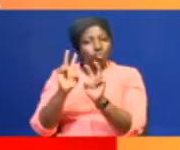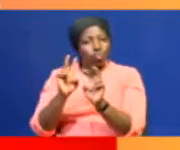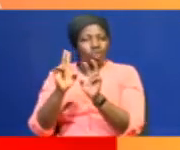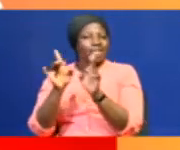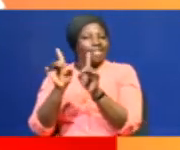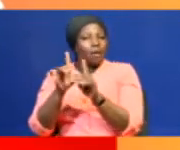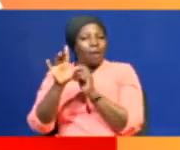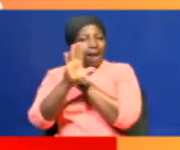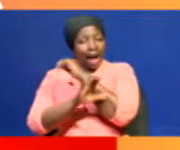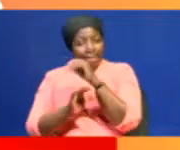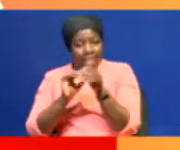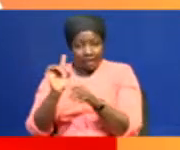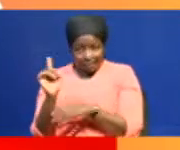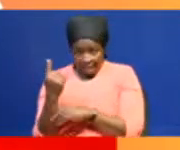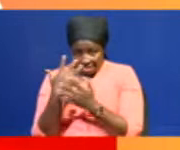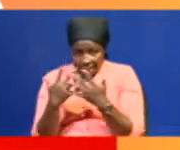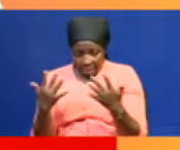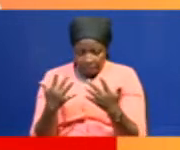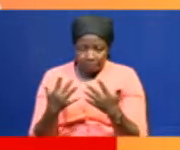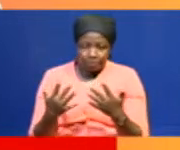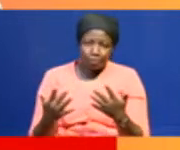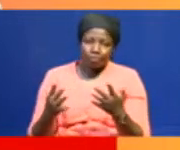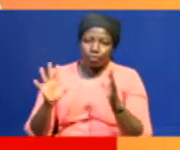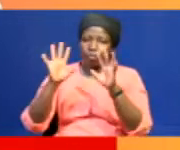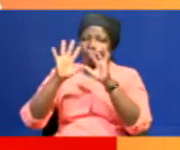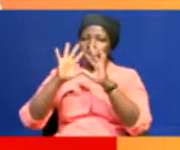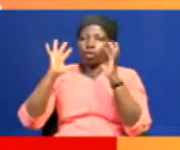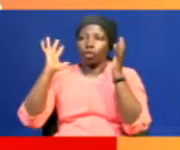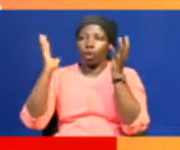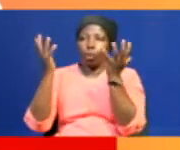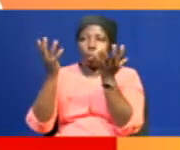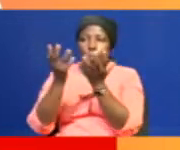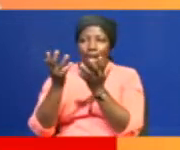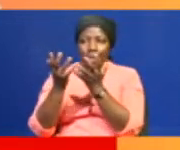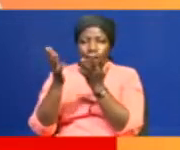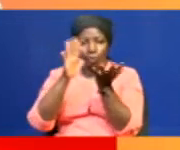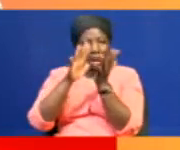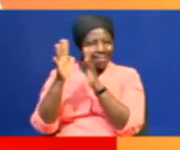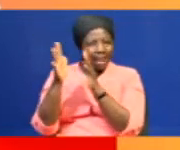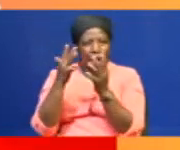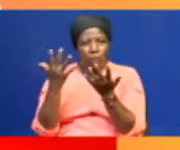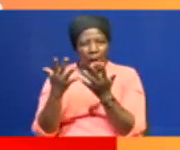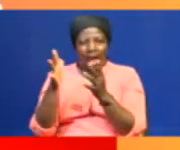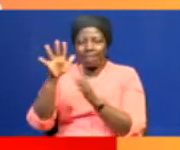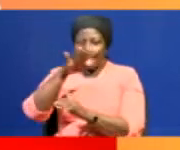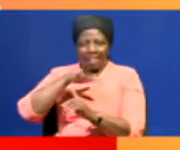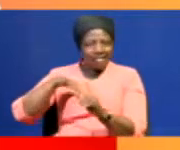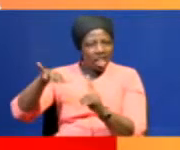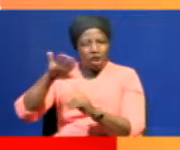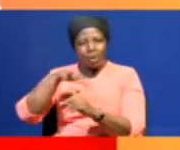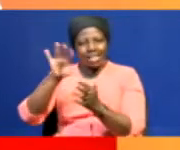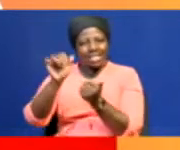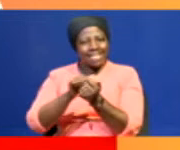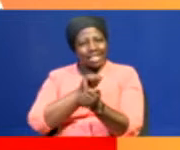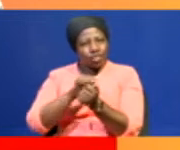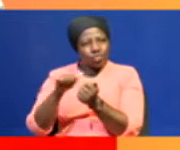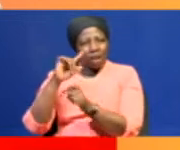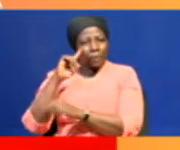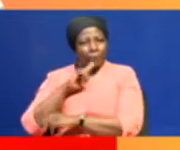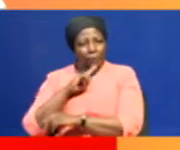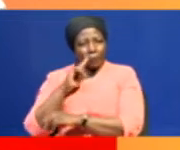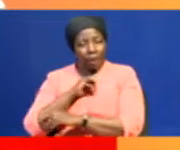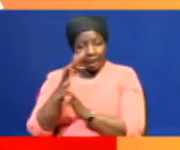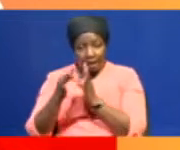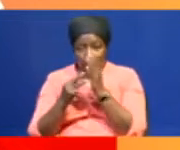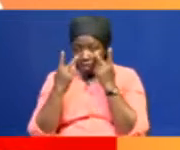Jambo la kwanza, unaangalia mambo ya global warming, ambapo dunia inaharibika sana mazingira. Na ukiangalia